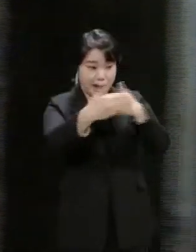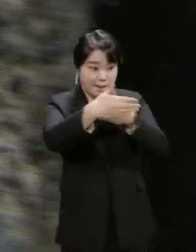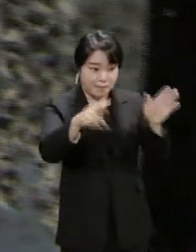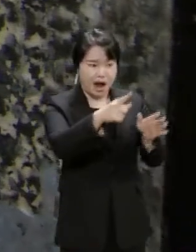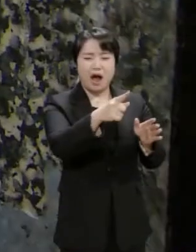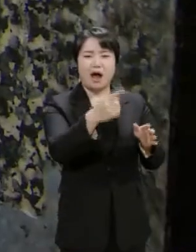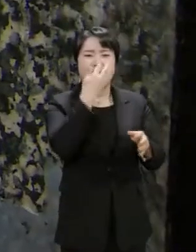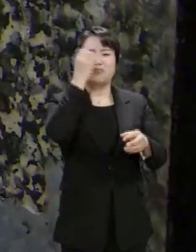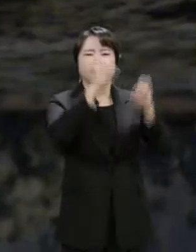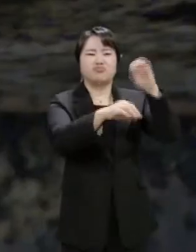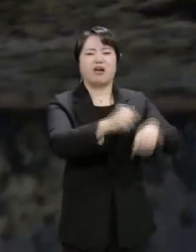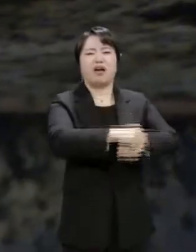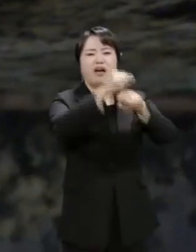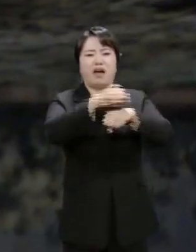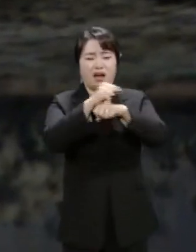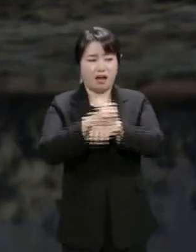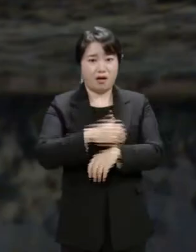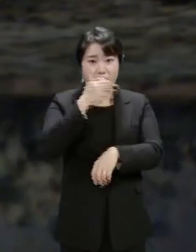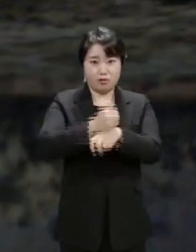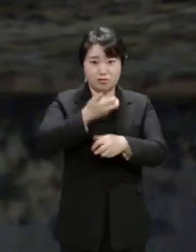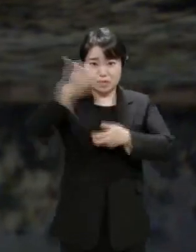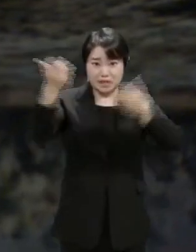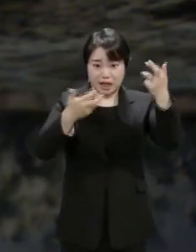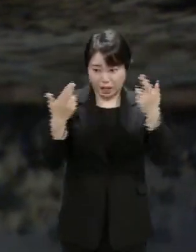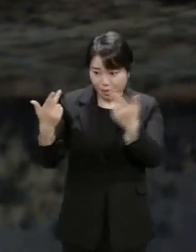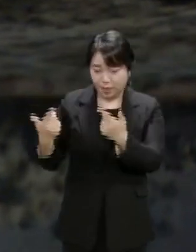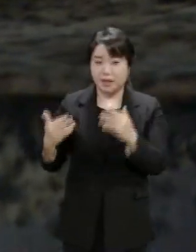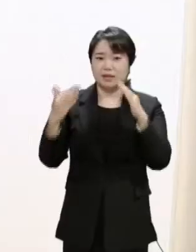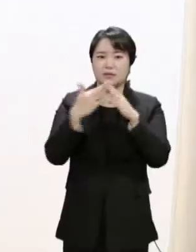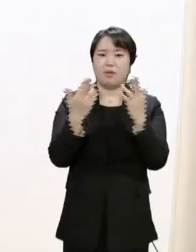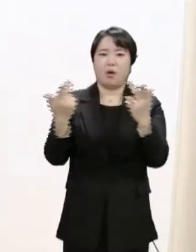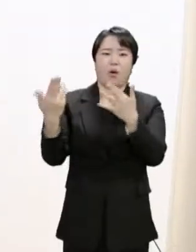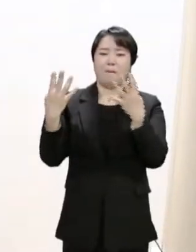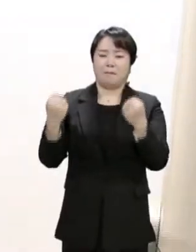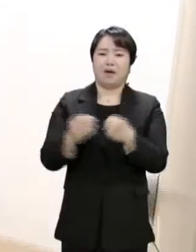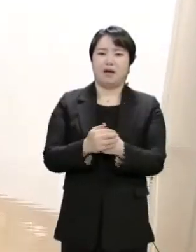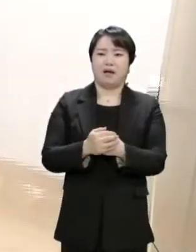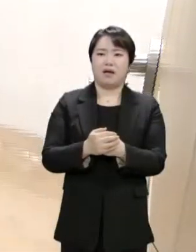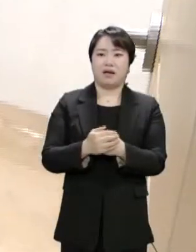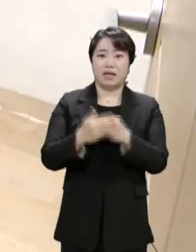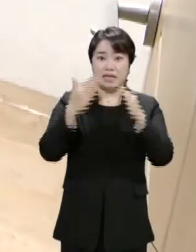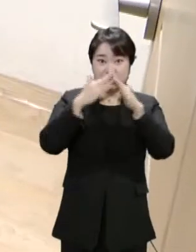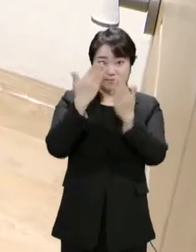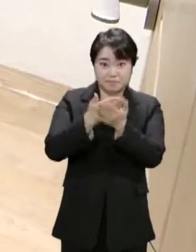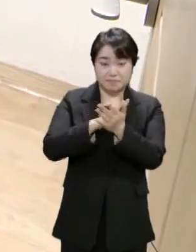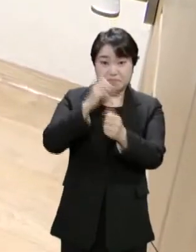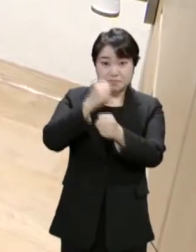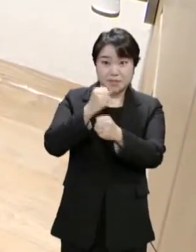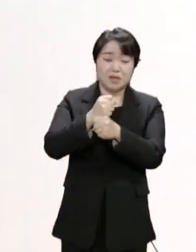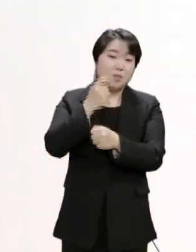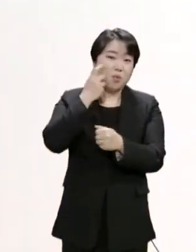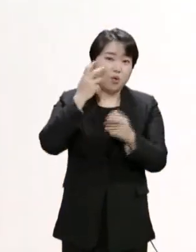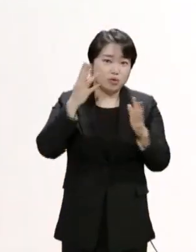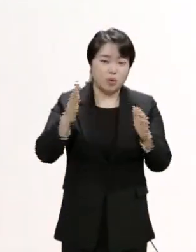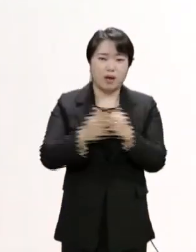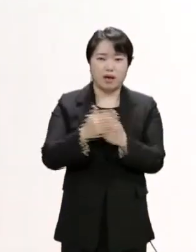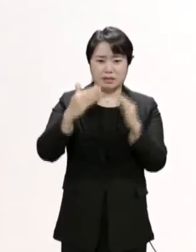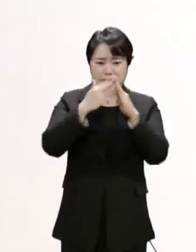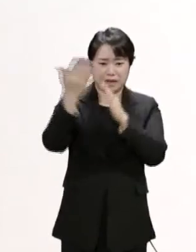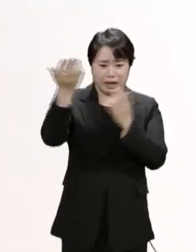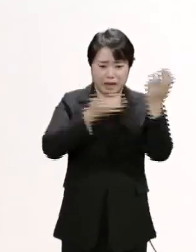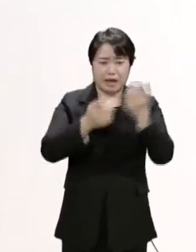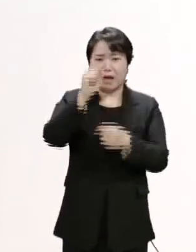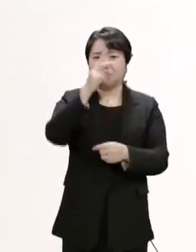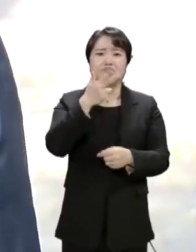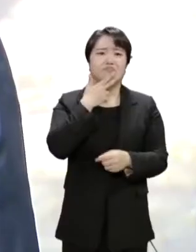시간 진행되면서 빈집도 곳곳에 방치돼 있습니다. 임대를 놓기 위해 새로 꾸민 방은 몇 달째 주인을 기다리고